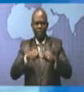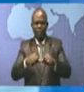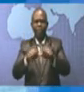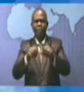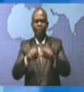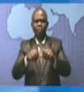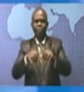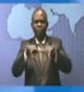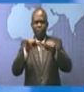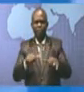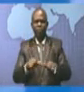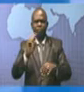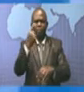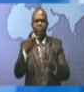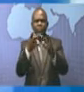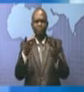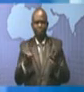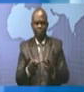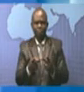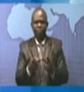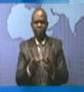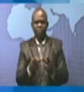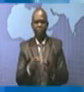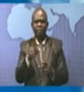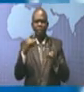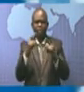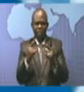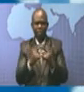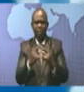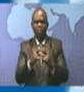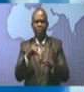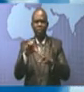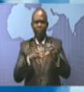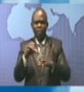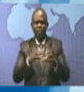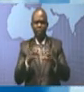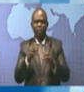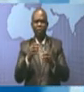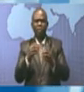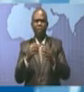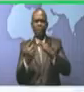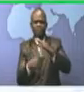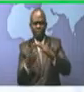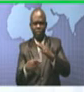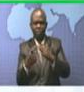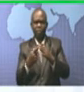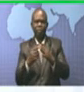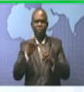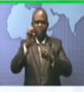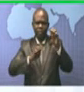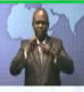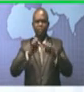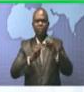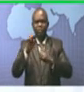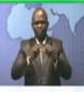Nizigimana, gouverneur de cette province, c'était vendredi au cours des états généraux de l'éducation. Célestin Chimeliman. C'est